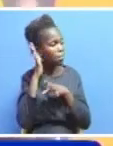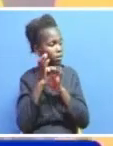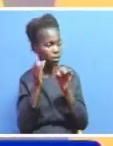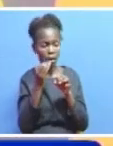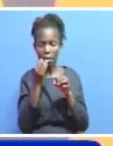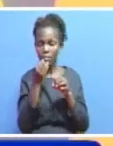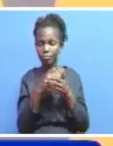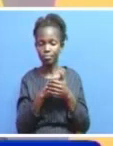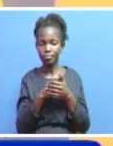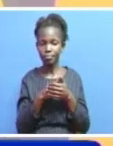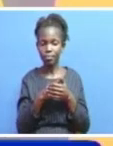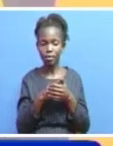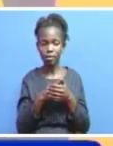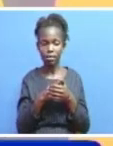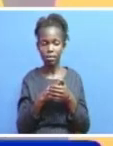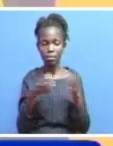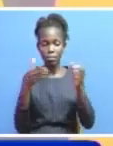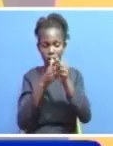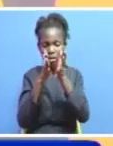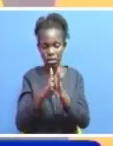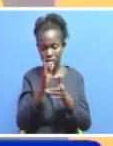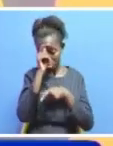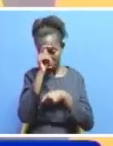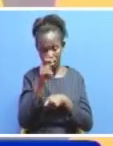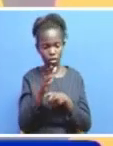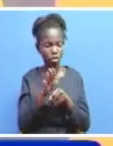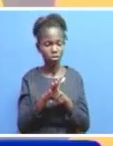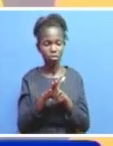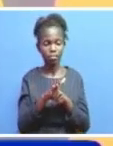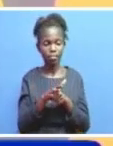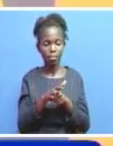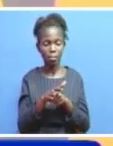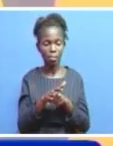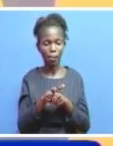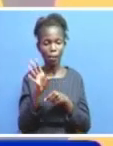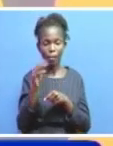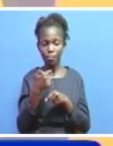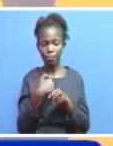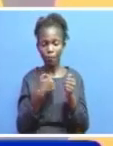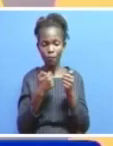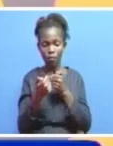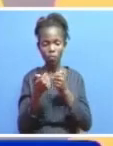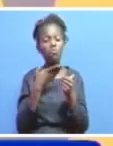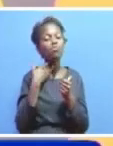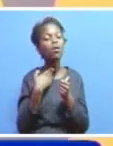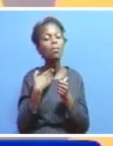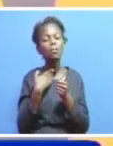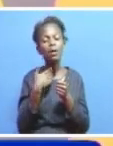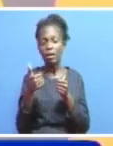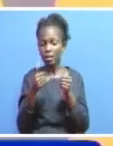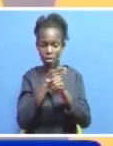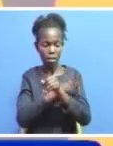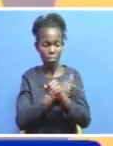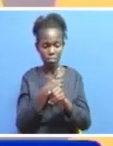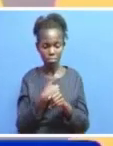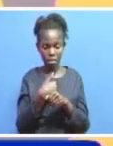mukambe kia wangu ninge party leader wakunda ya na party leader wakuni mninge enda ya mwono chakala makwa na kuumbua mwona wame mwuthinya ato omwe ngabuthia